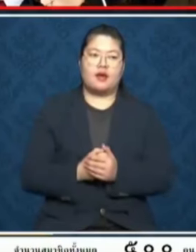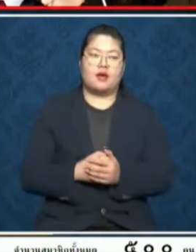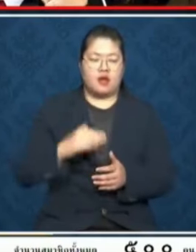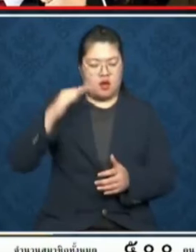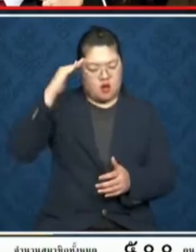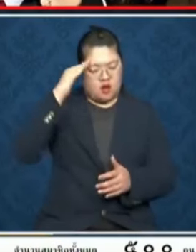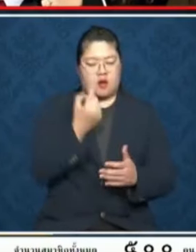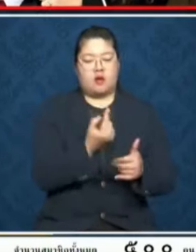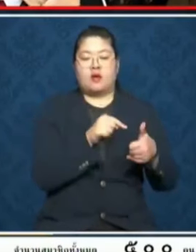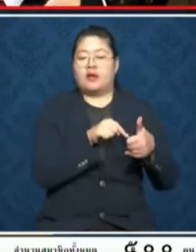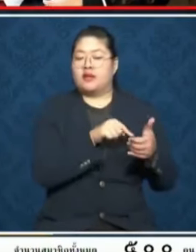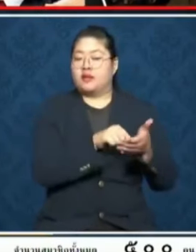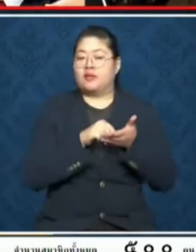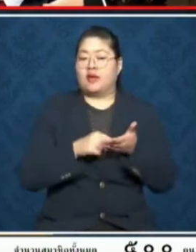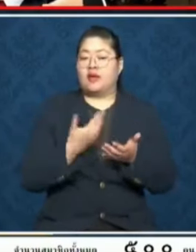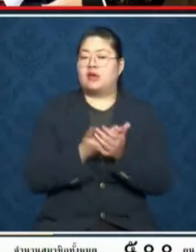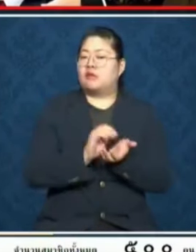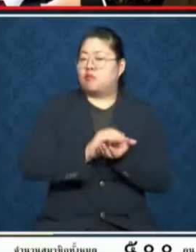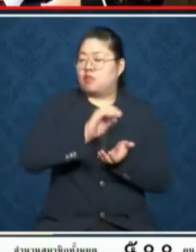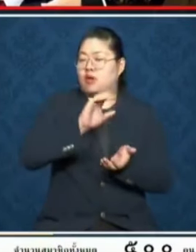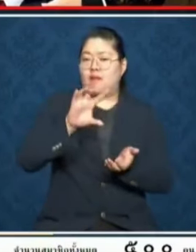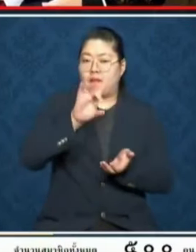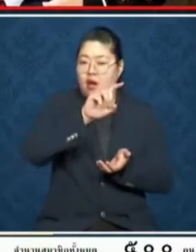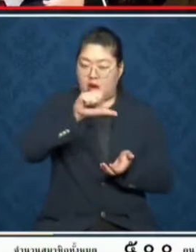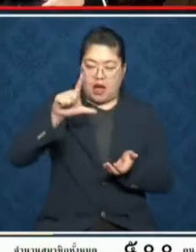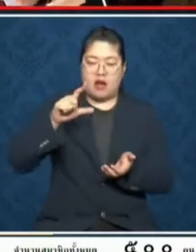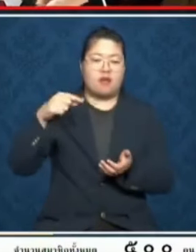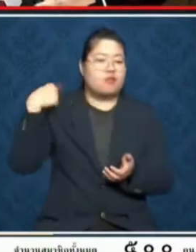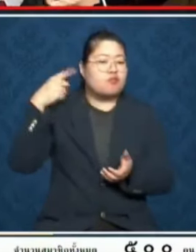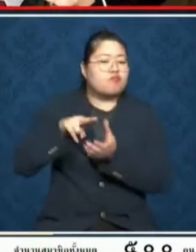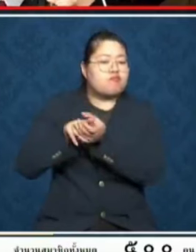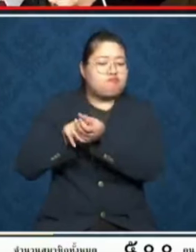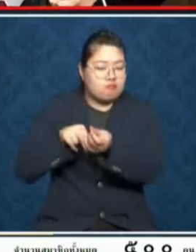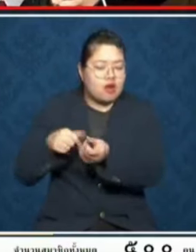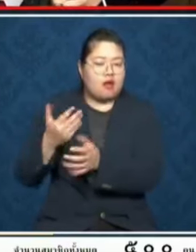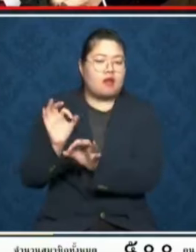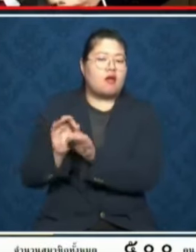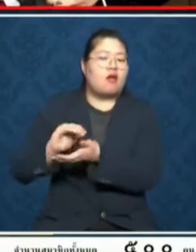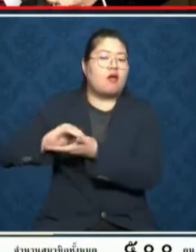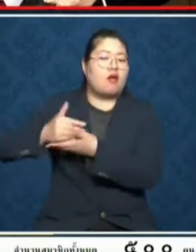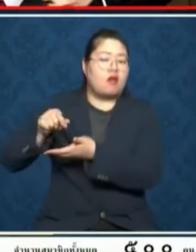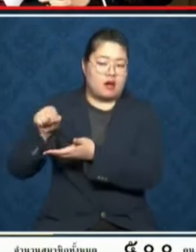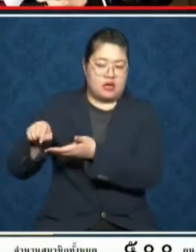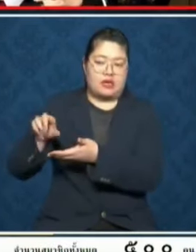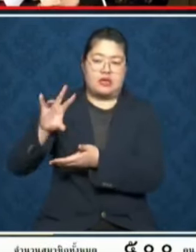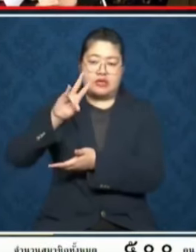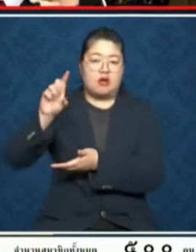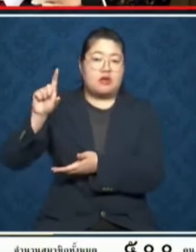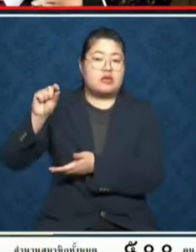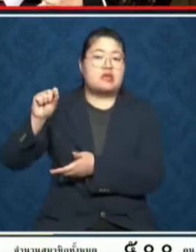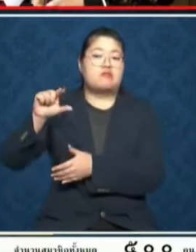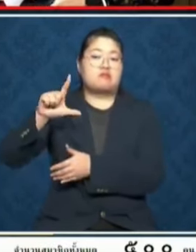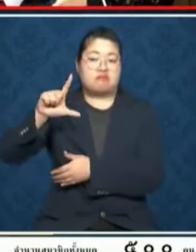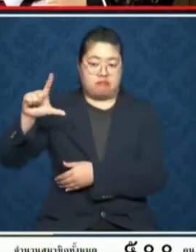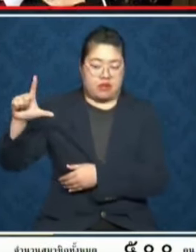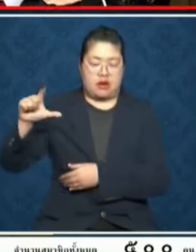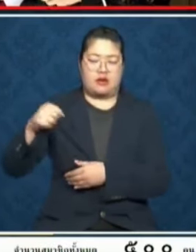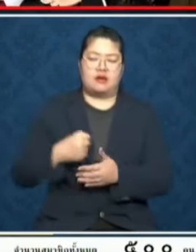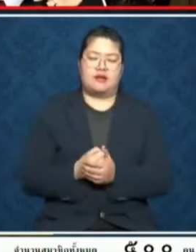น800ล้านและระบุว่าคู่สมรสของตนเองค่ะมีบัญชีทรัพย์สินอยู่720ล้านบาทค่ะ